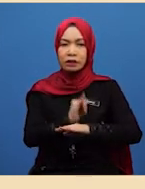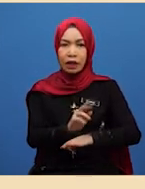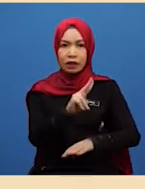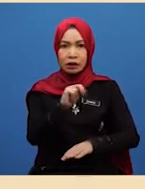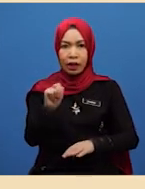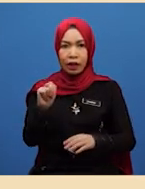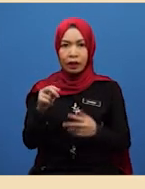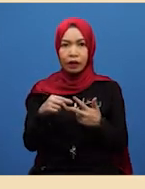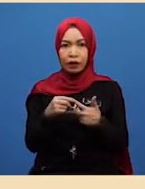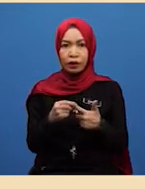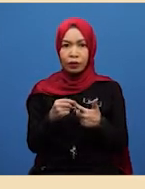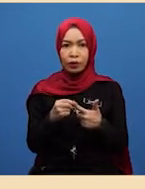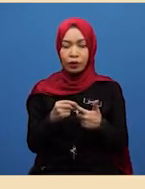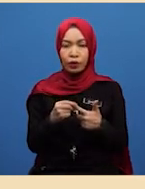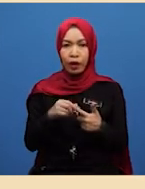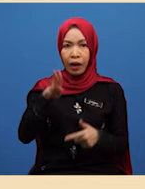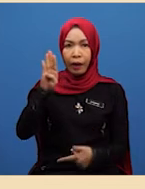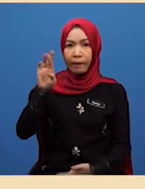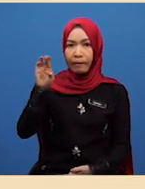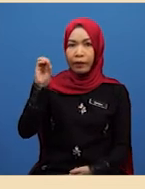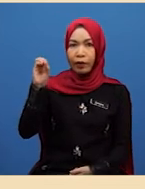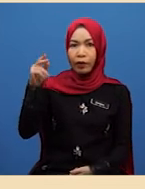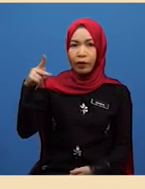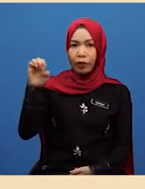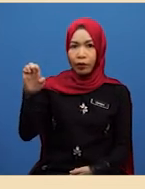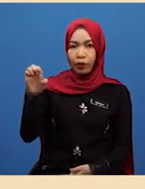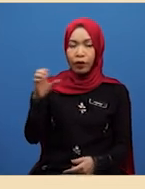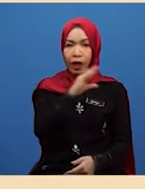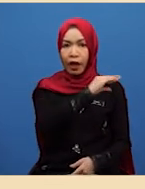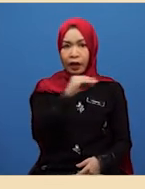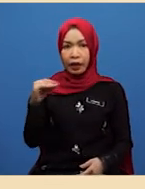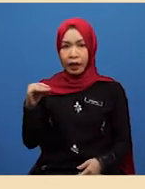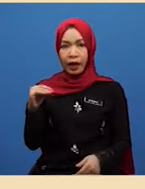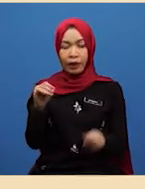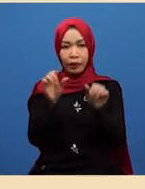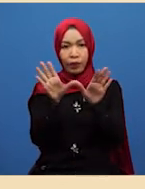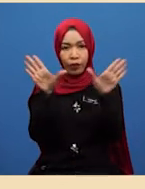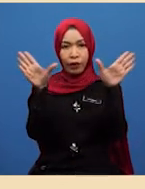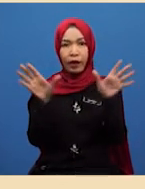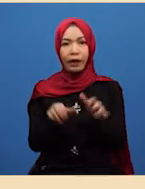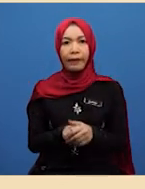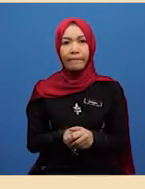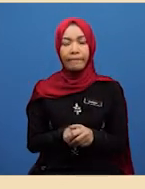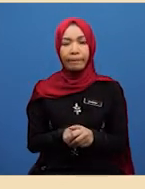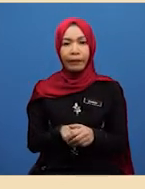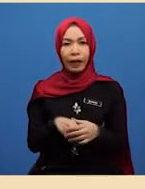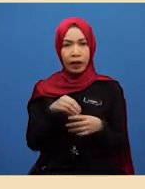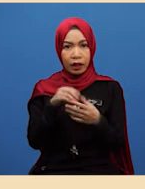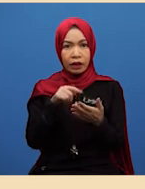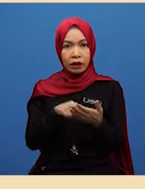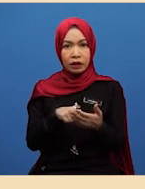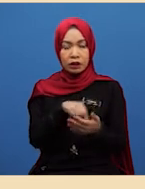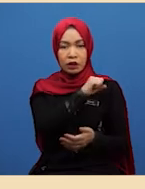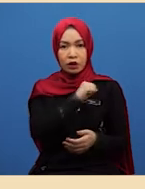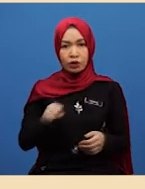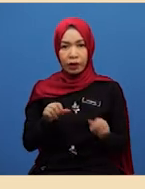dengan Sultan Brunei, Sultan Omar Ali Saifuddin. Dalam perjanjian ini, Sultan Brunei akan